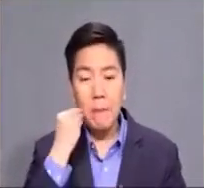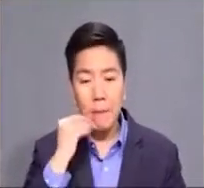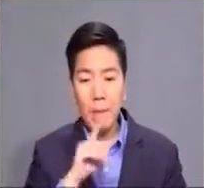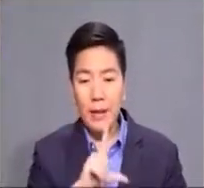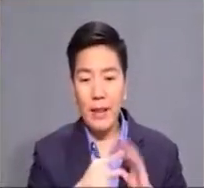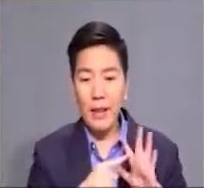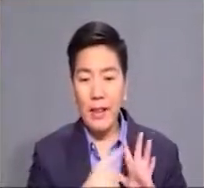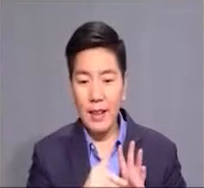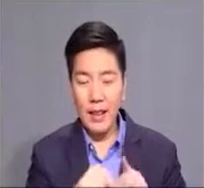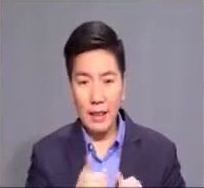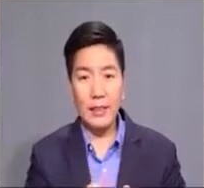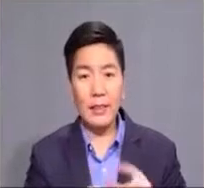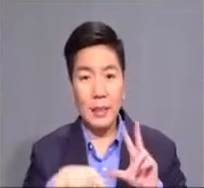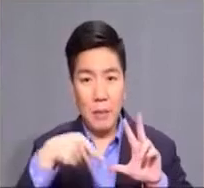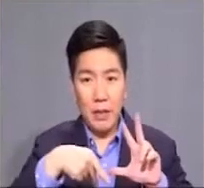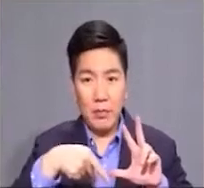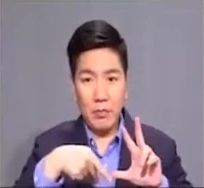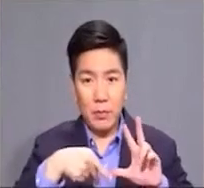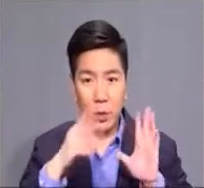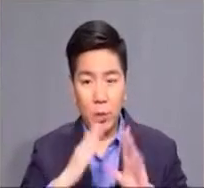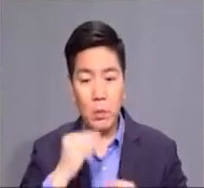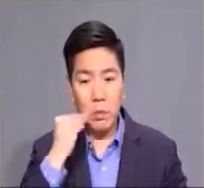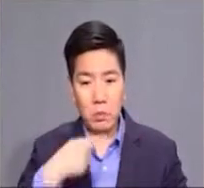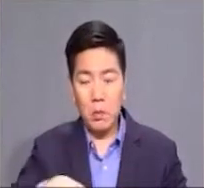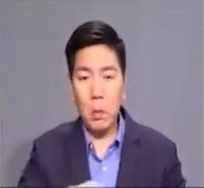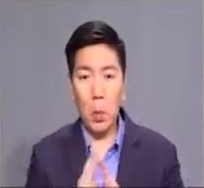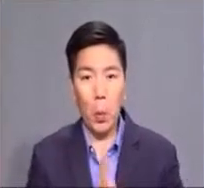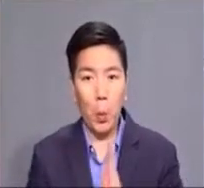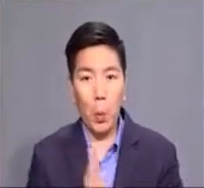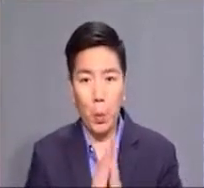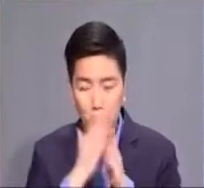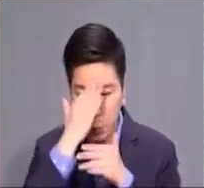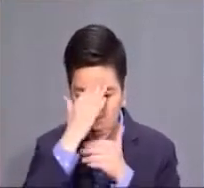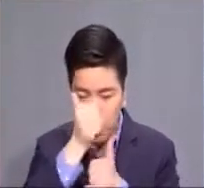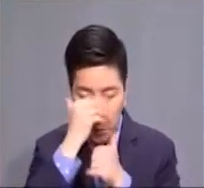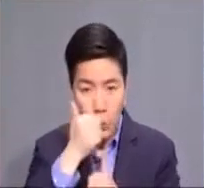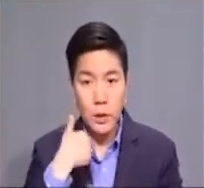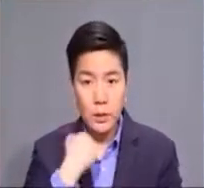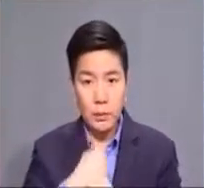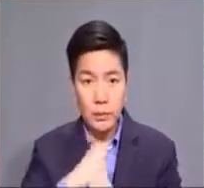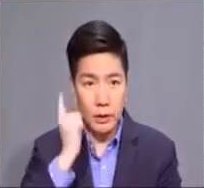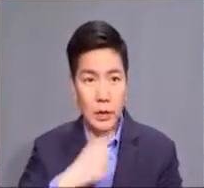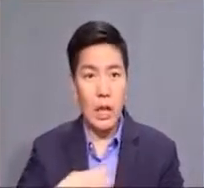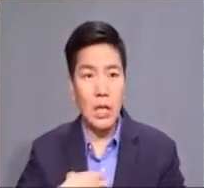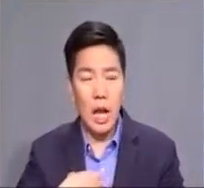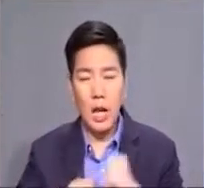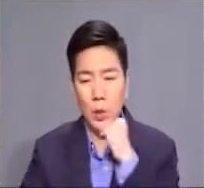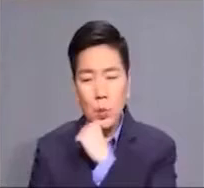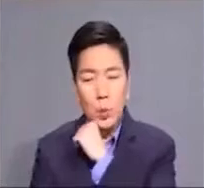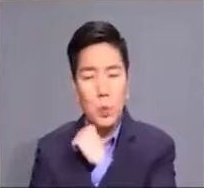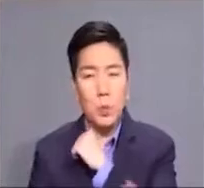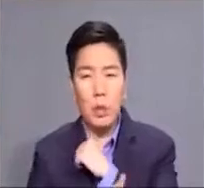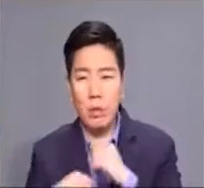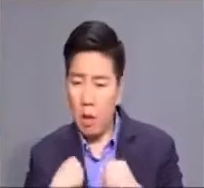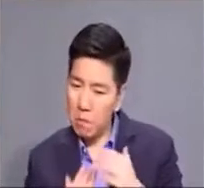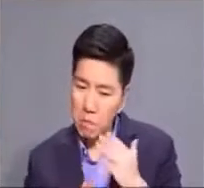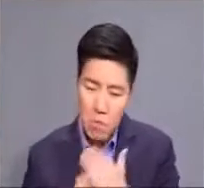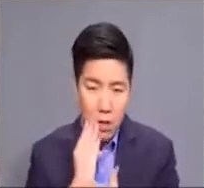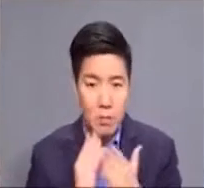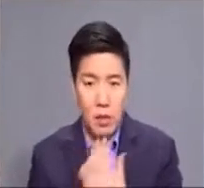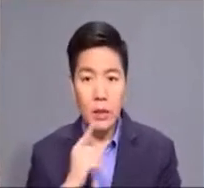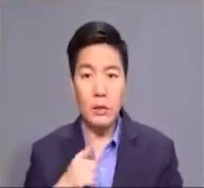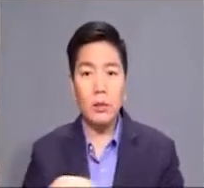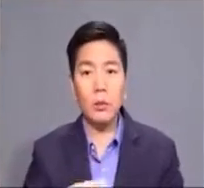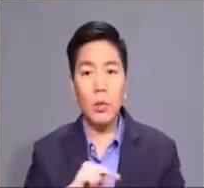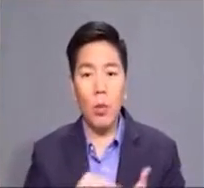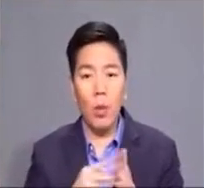เนี่ย 3,000 แล้วอ่ะ โอ้แปลว่าชาวบ้านตื่นตัวนะ ชาวบ้านว่าการ อยากหนีพ้นความยากจนน่ะ ใช่ใช่ใช่แล้วเข้าใจว่า